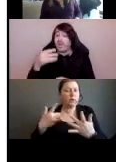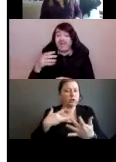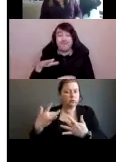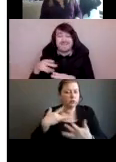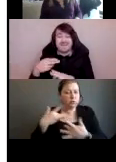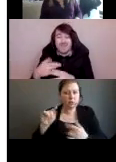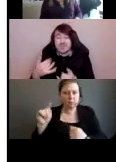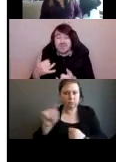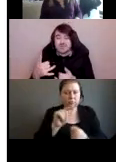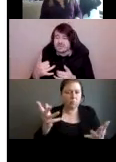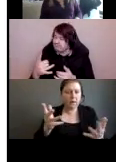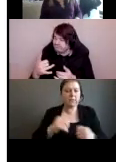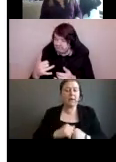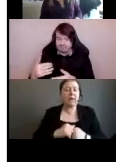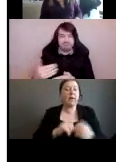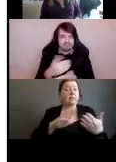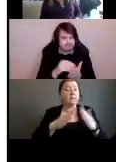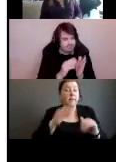répondues aujourd'hui seront compilées.